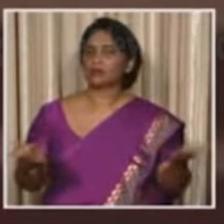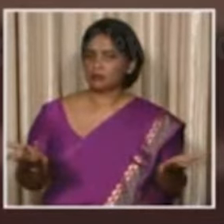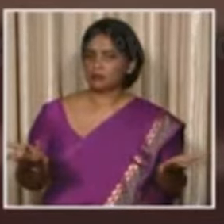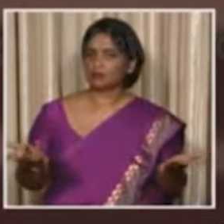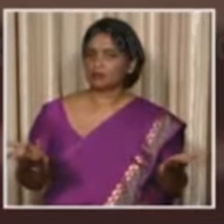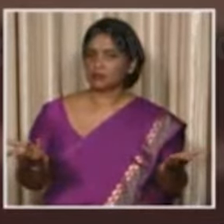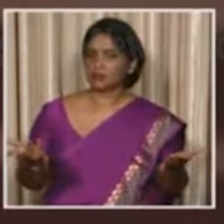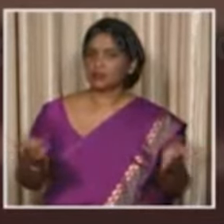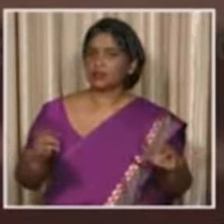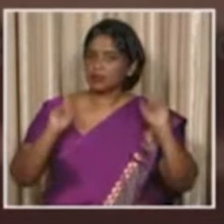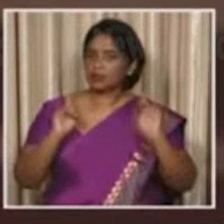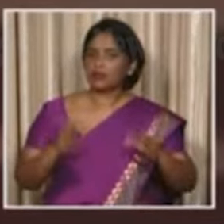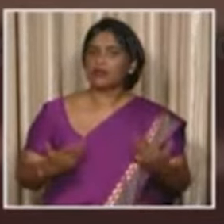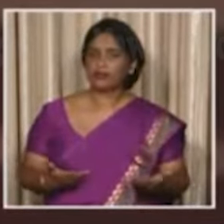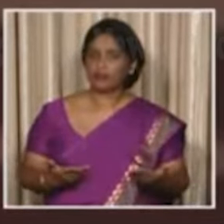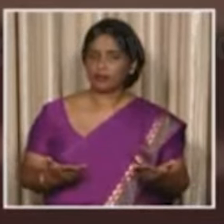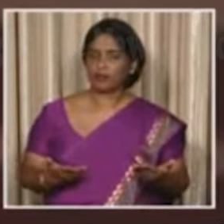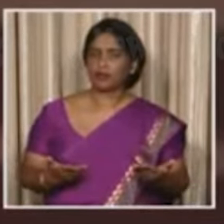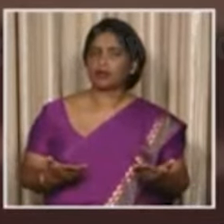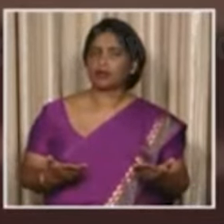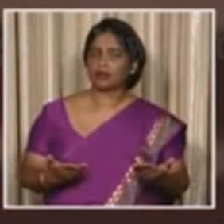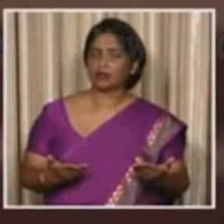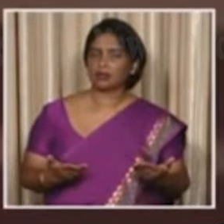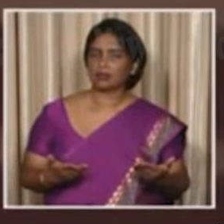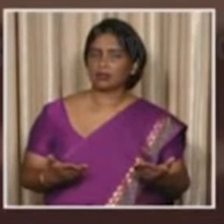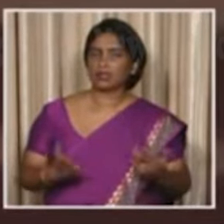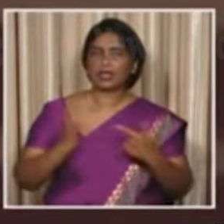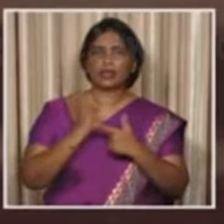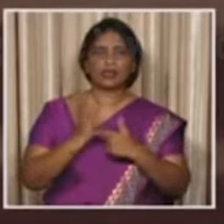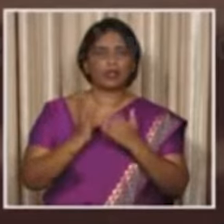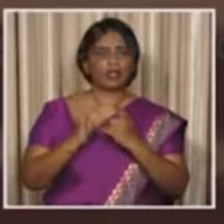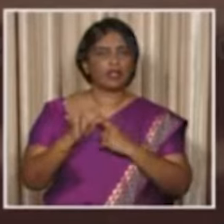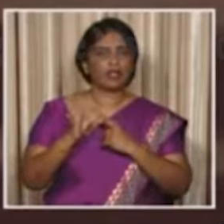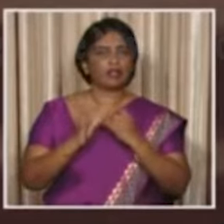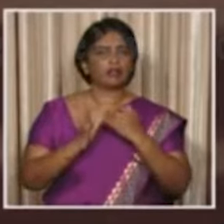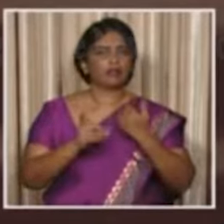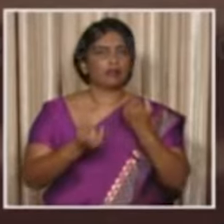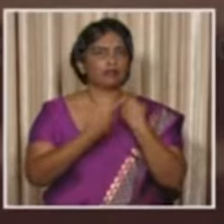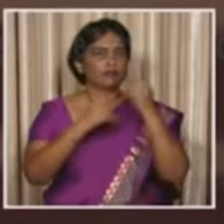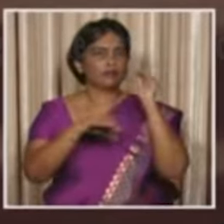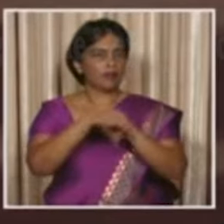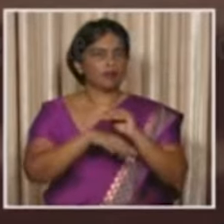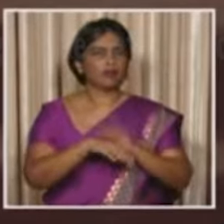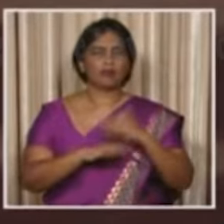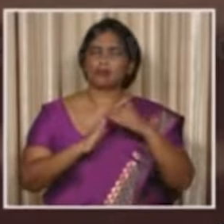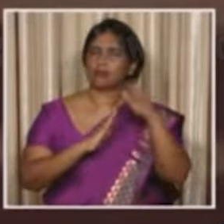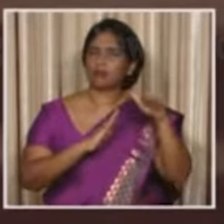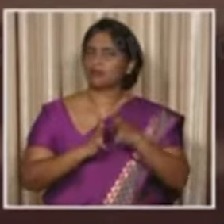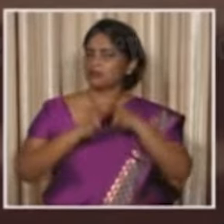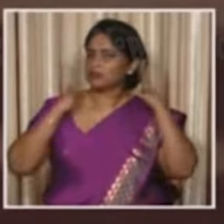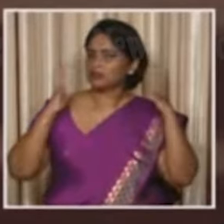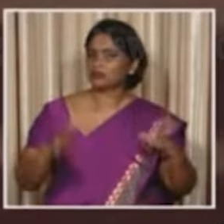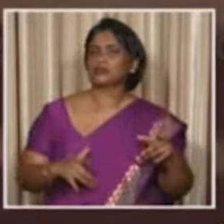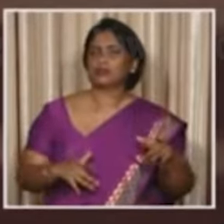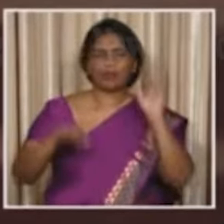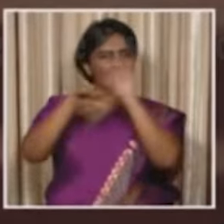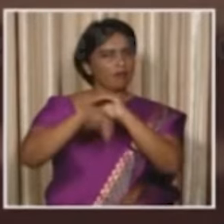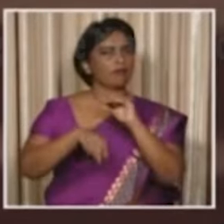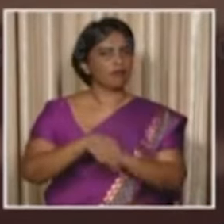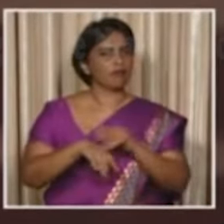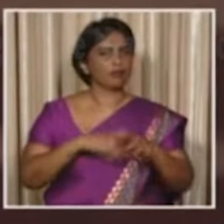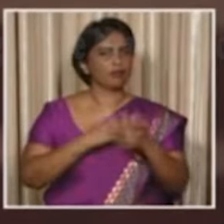කතානායකතුමනි. දැන් වර්තමානයේ අපේ ත්‍රිරන්නල සැමතුමා යුක්ති වැඩසටහන කරනවා. අපි දන්නවා ගම්මට්ටමේ මේ විශාල ප්‍රමාණයක් අහු වෙනවා. අද